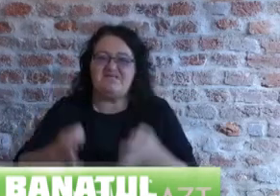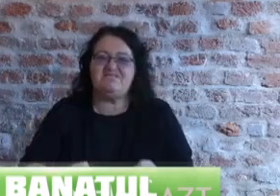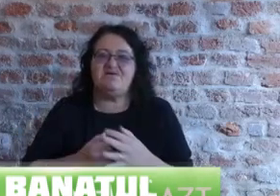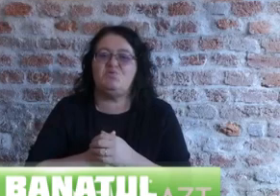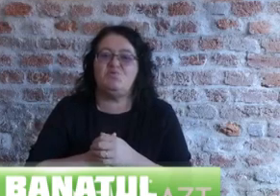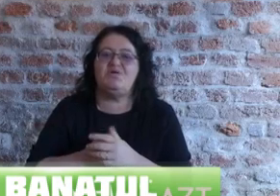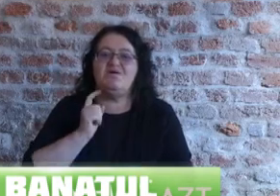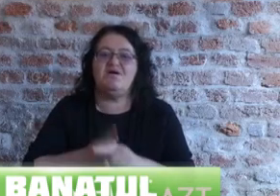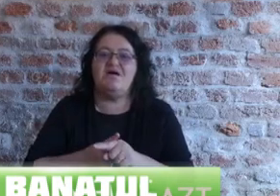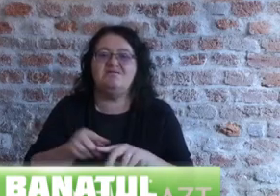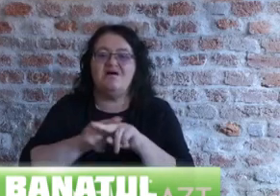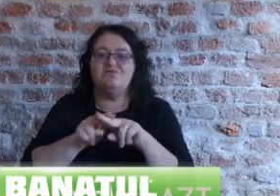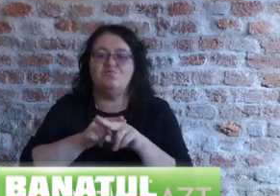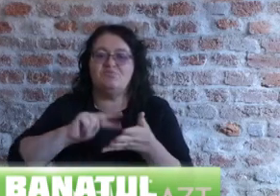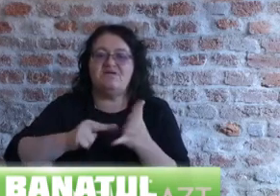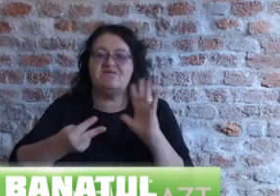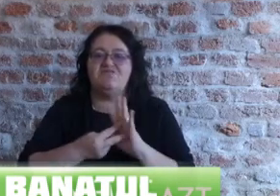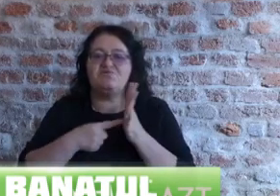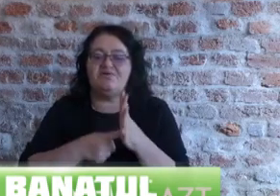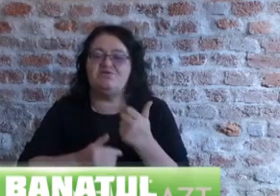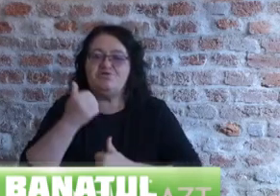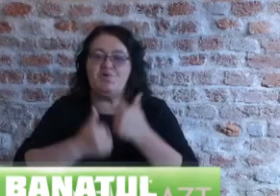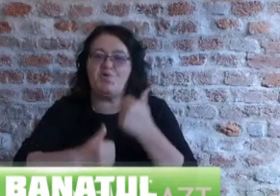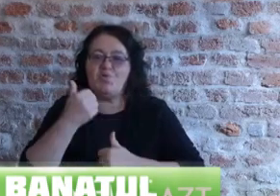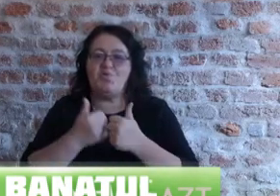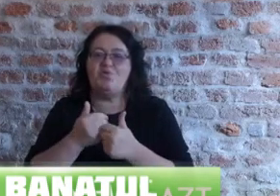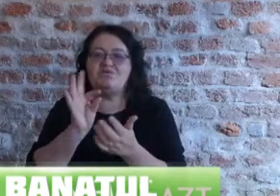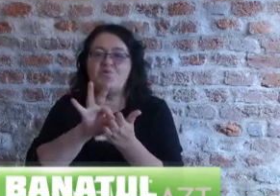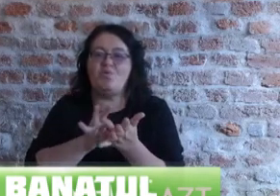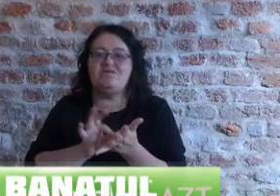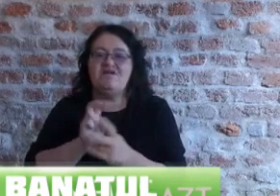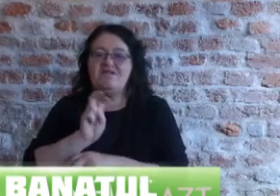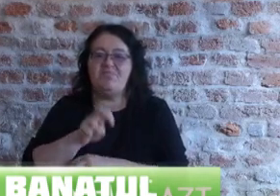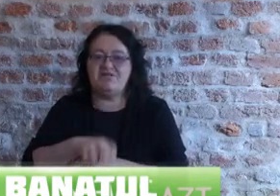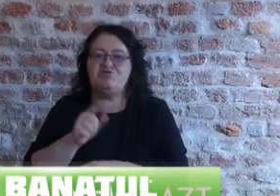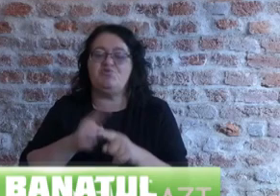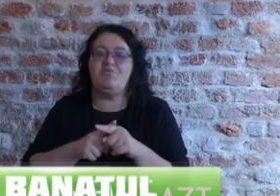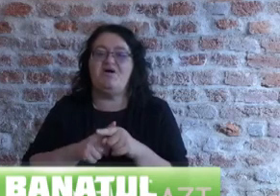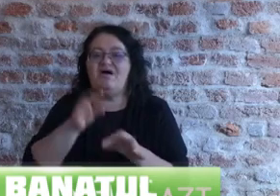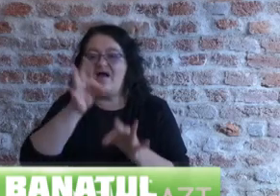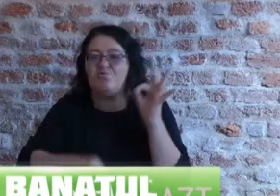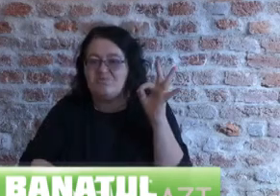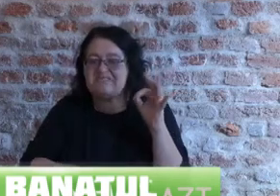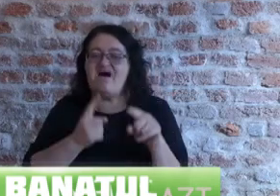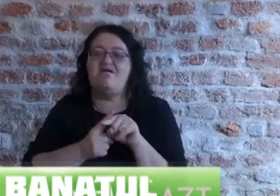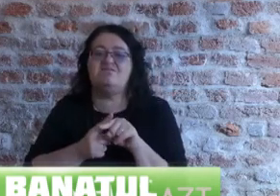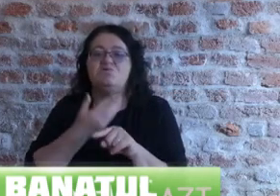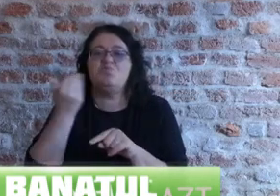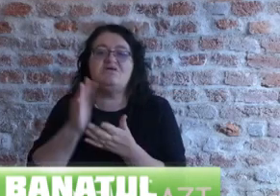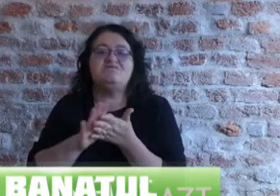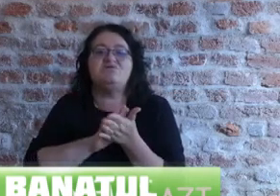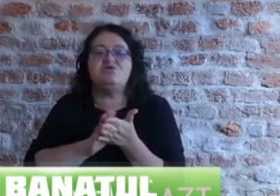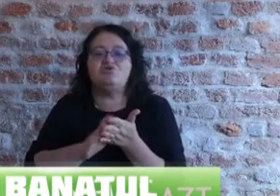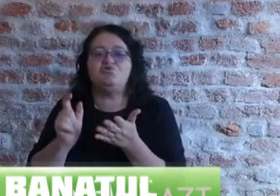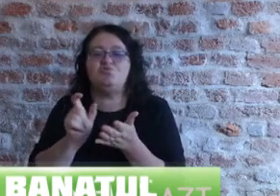că exact felul în care s-a desfășurat acest concurs, condițiile de participare, anonimizarea, să nu existe niciun